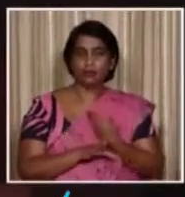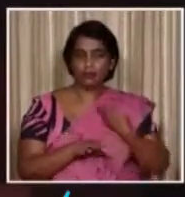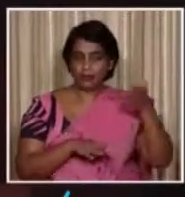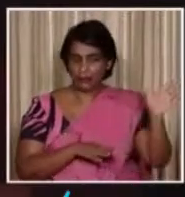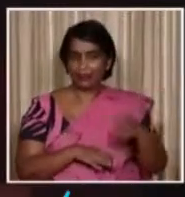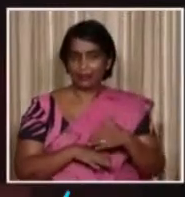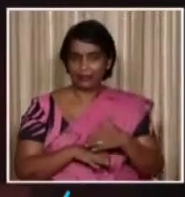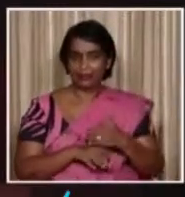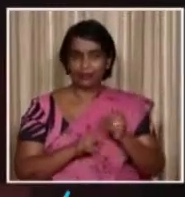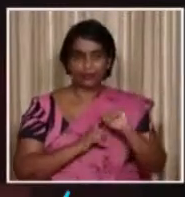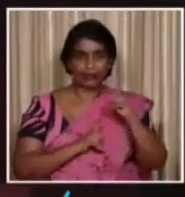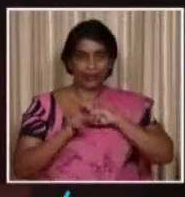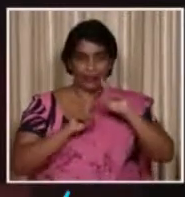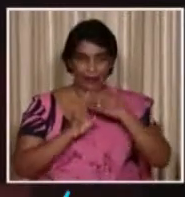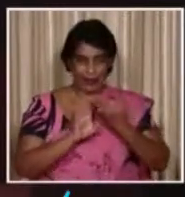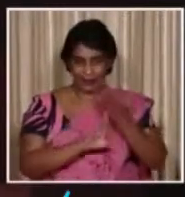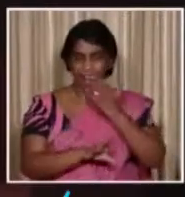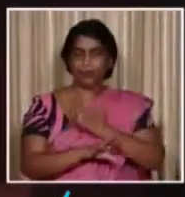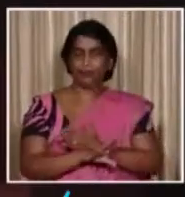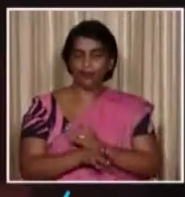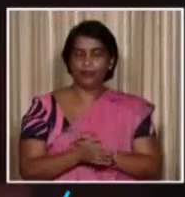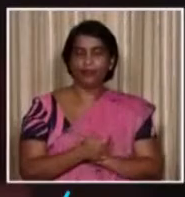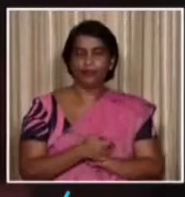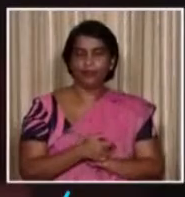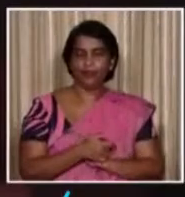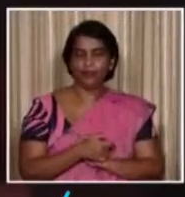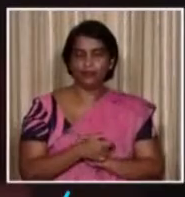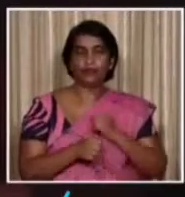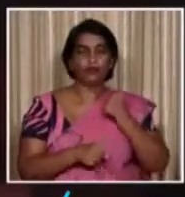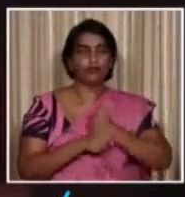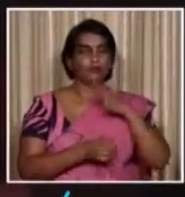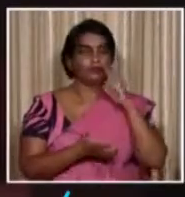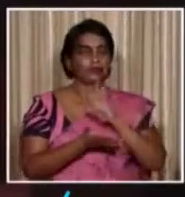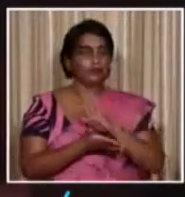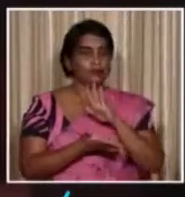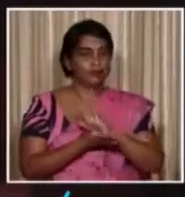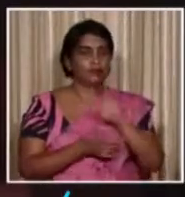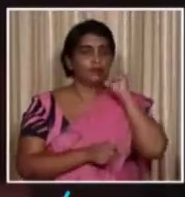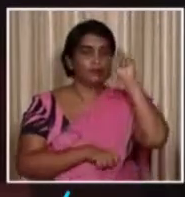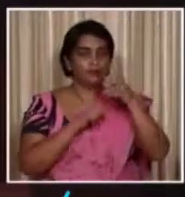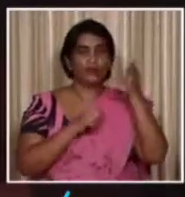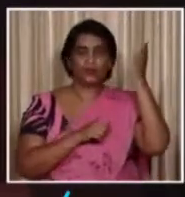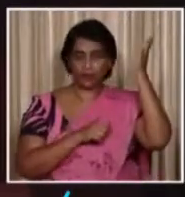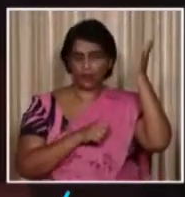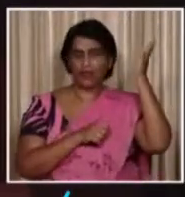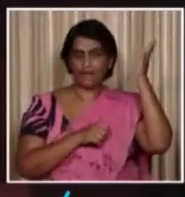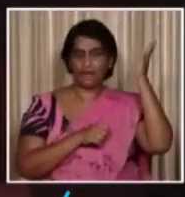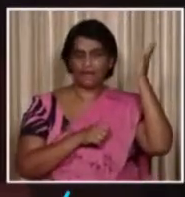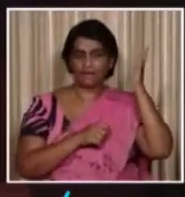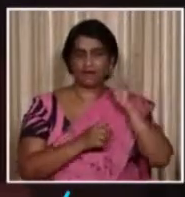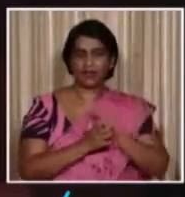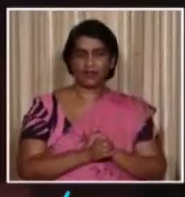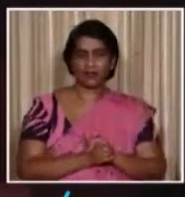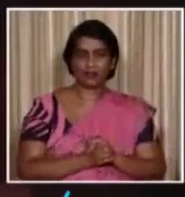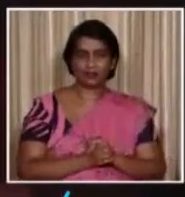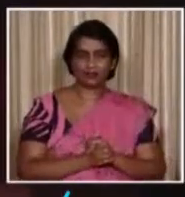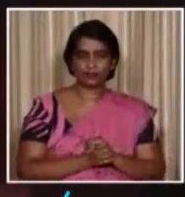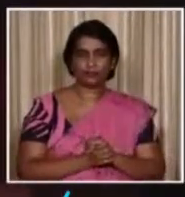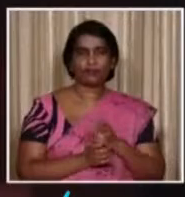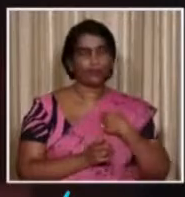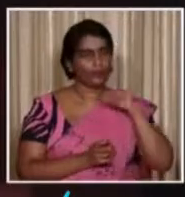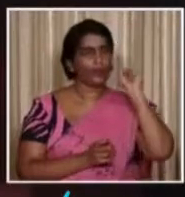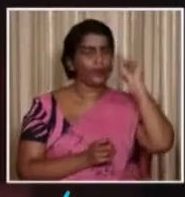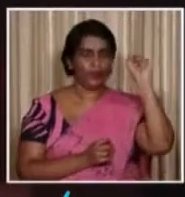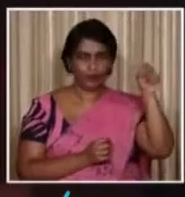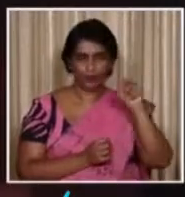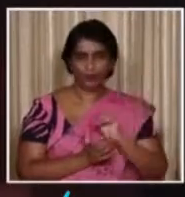හැටිය මේ පාර්ලිමේන්තු සැසිවාරේ පටන් ගන්න ඉස්සෙල්ලා මේ රජයේ මුද්‍රණාලේ නිලධාරිනුත් මේ ඇවිල්ලා හිටියා. මම ඒගොල්ලෝගෙන්